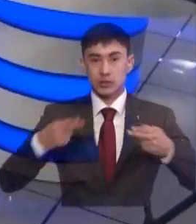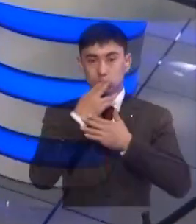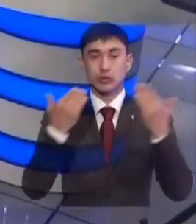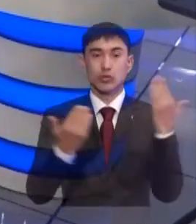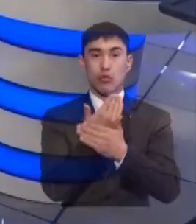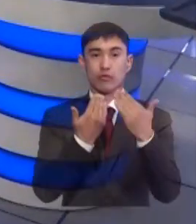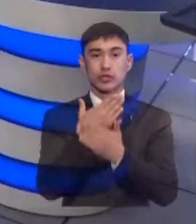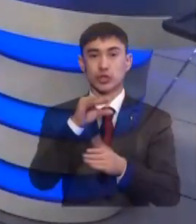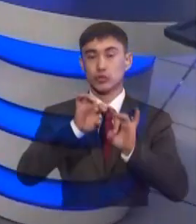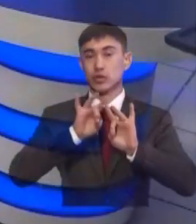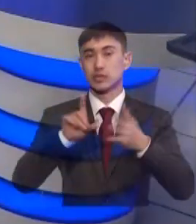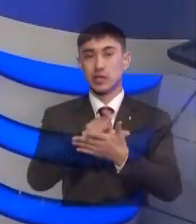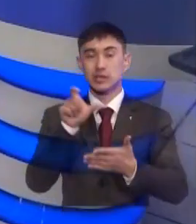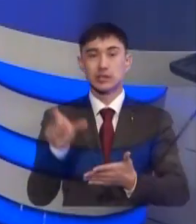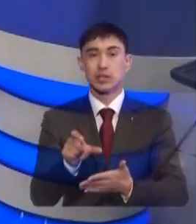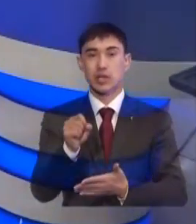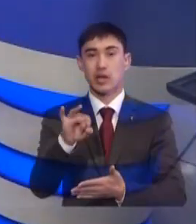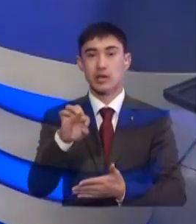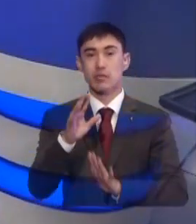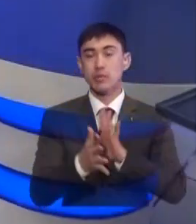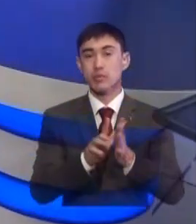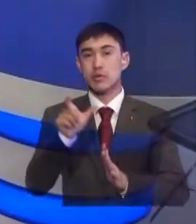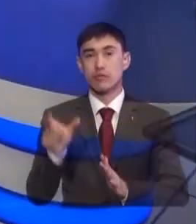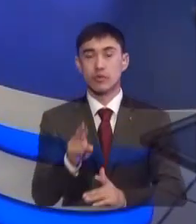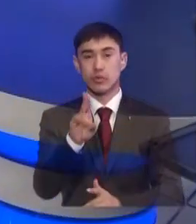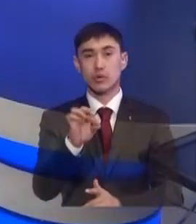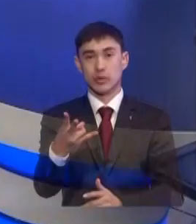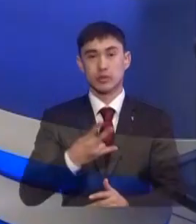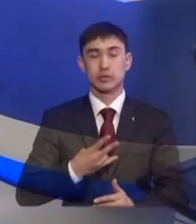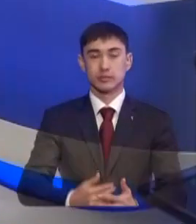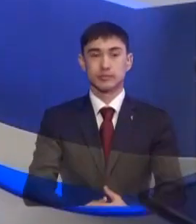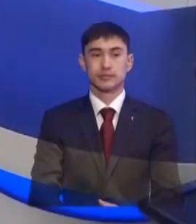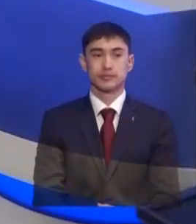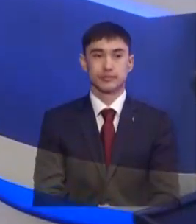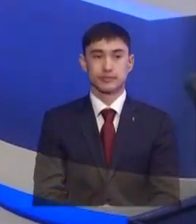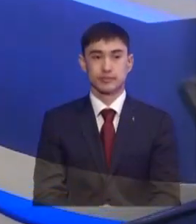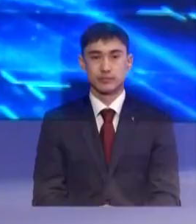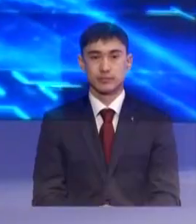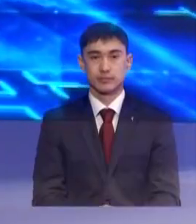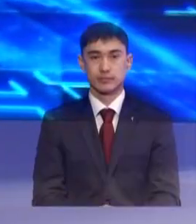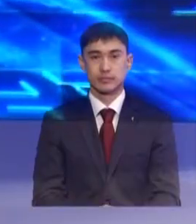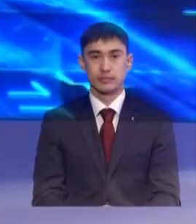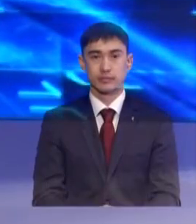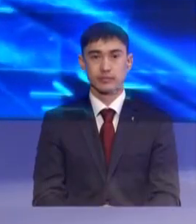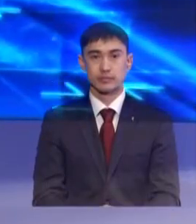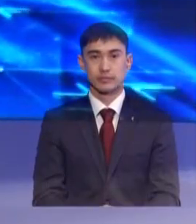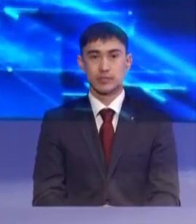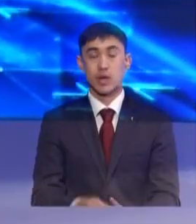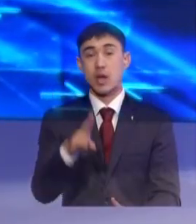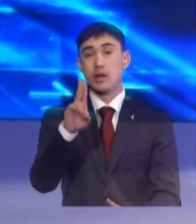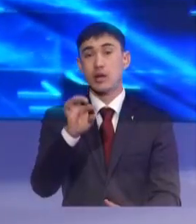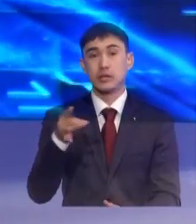Здравствуйте, вы смотрите новости на телеканале ЖТСУ. В студии Айгерим Купаева, сурдоперевод Даурен Абдрасилова. В